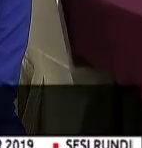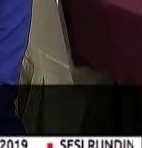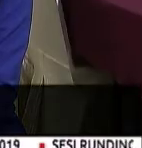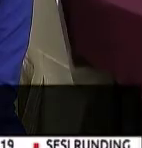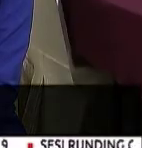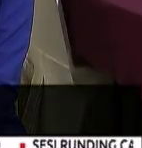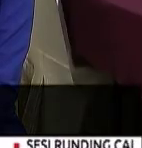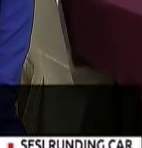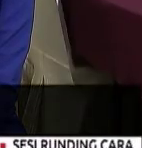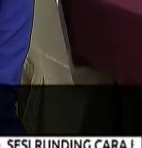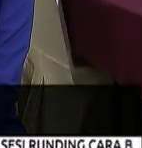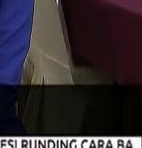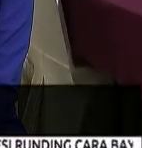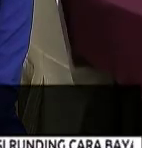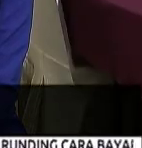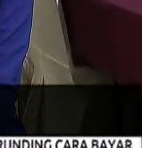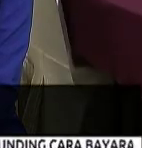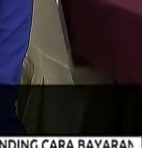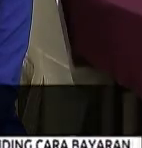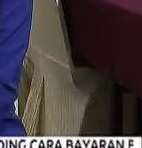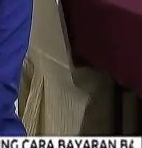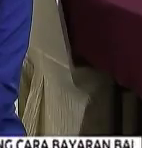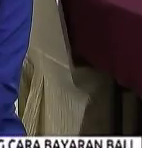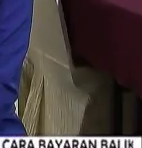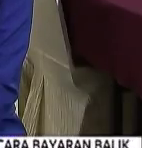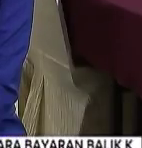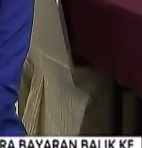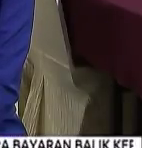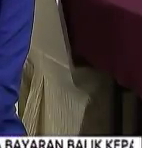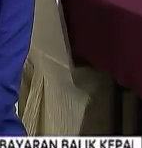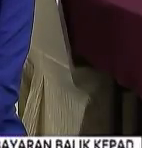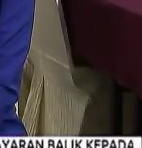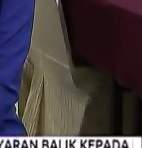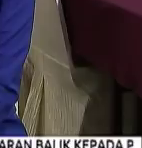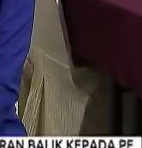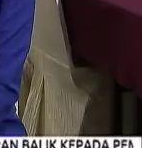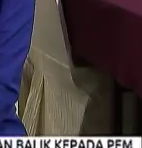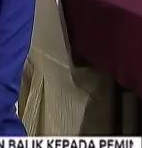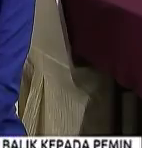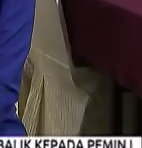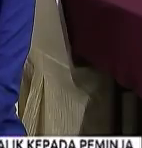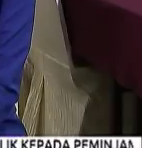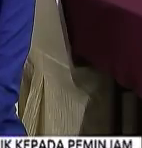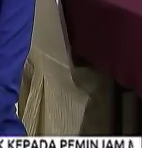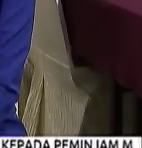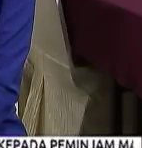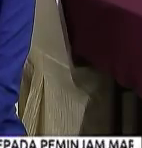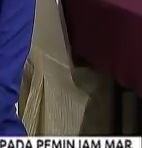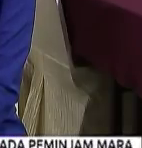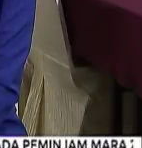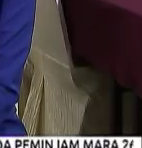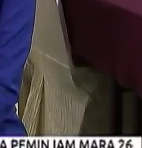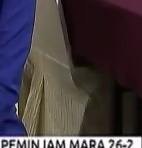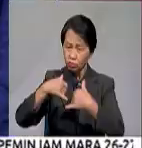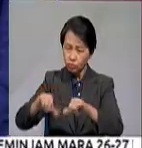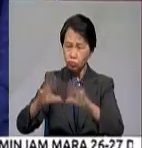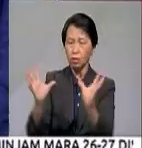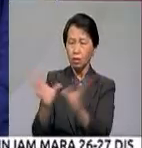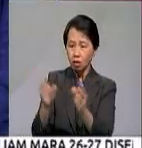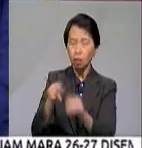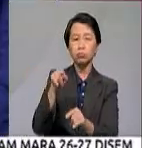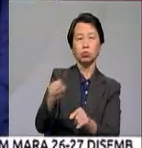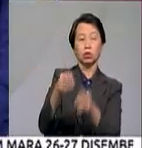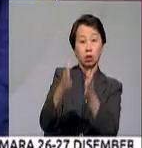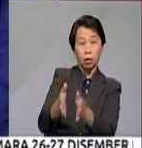ini memberi amaran mengenai akibat sekiranya kumpulan pendidikan Cina Dong Zong meneruskan kongres yang